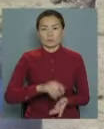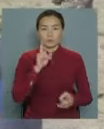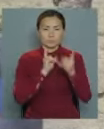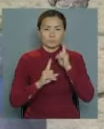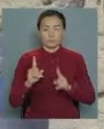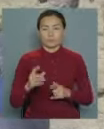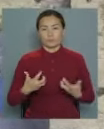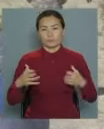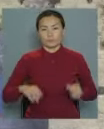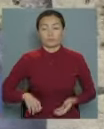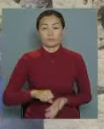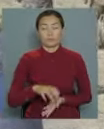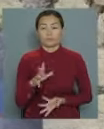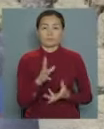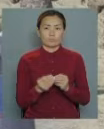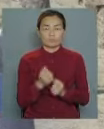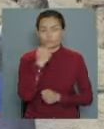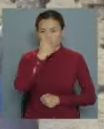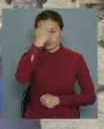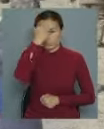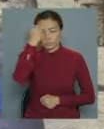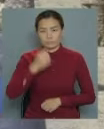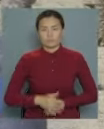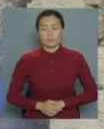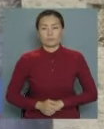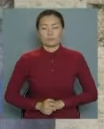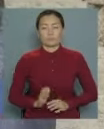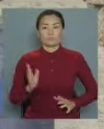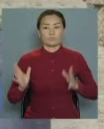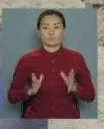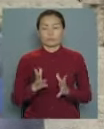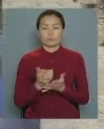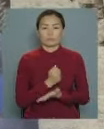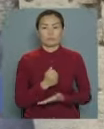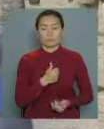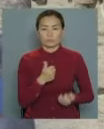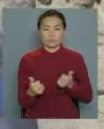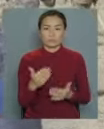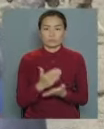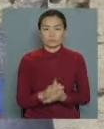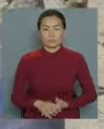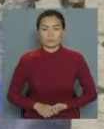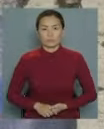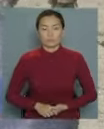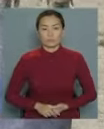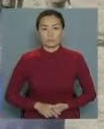жиынға атсалысып жатыр. Барлықтарына да рахмет айтам. Бүгін оқу-жаттығу өз деңгейінде, жақсы деңгейде өтіп жатыр.